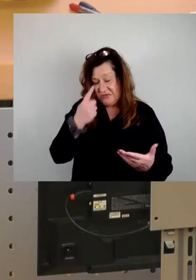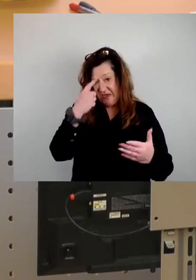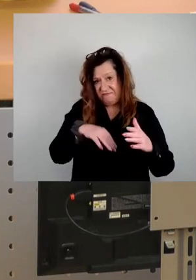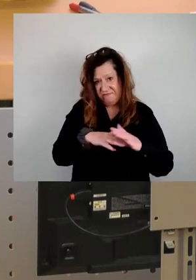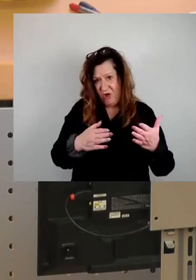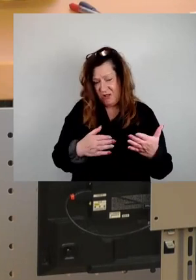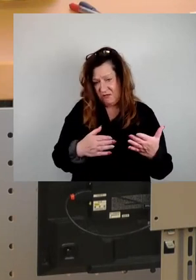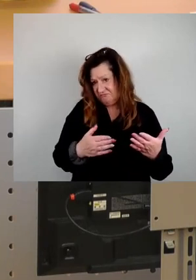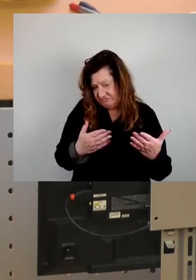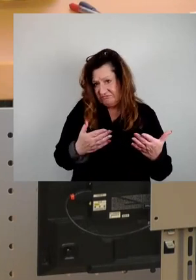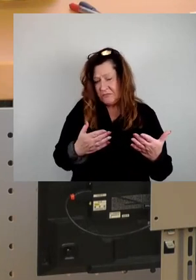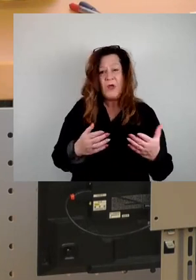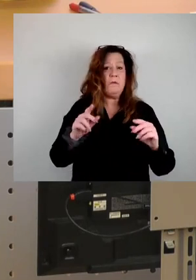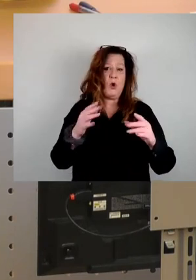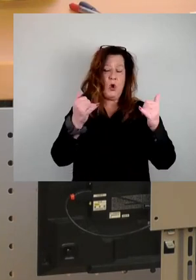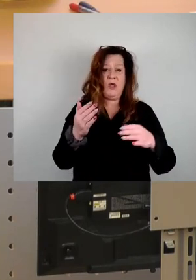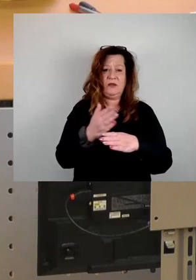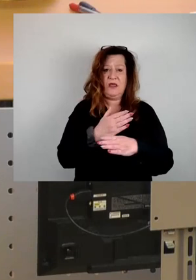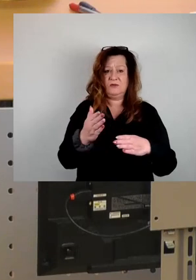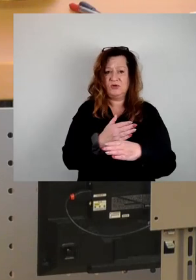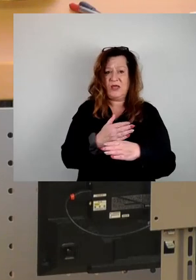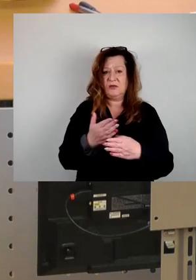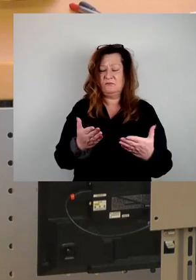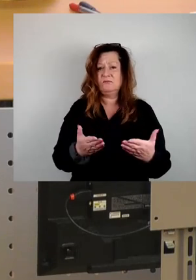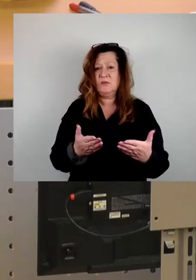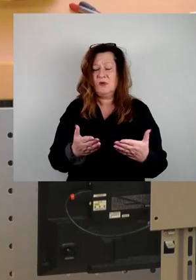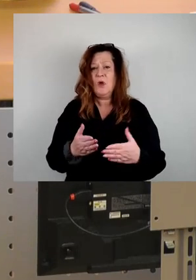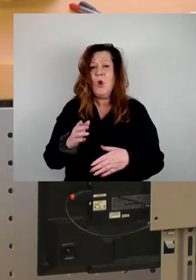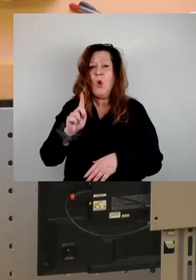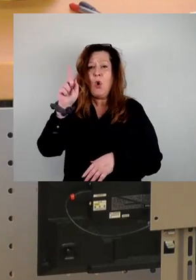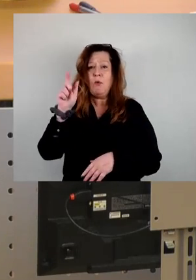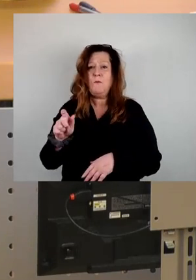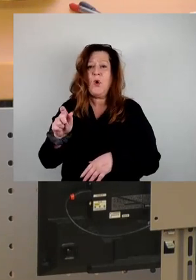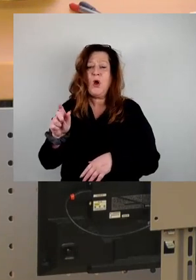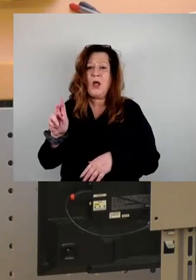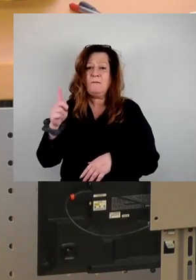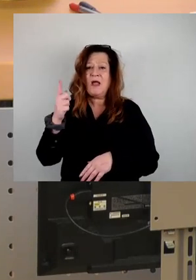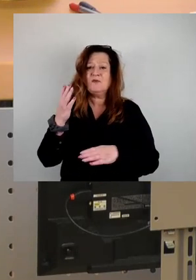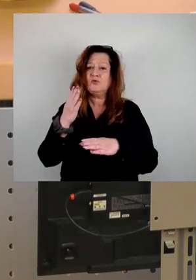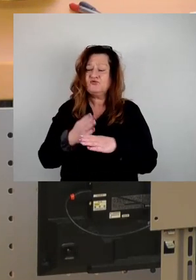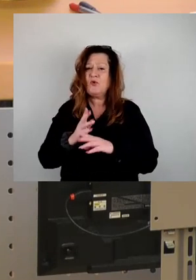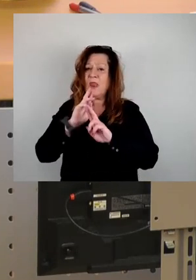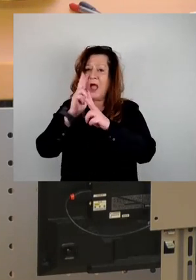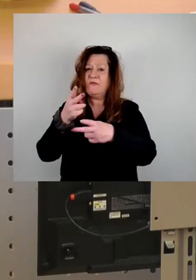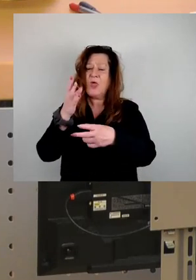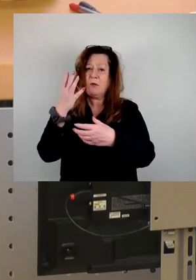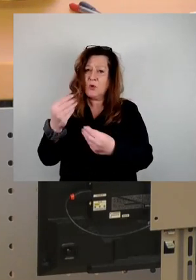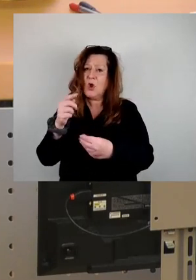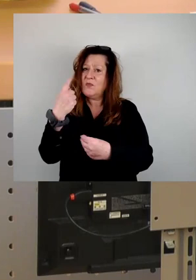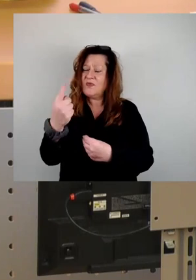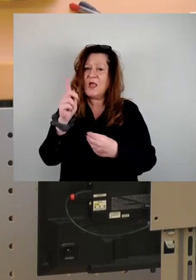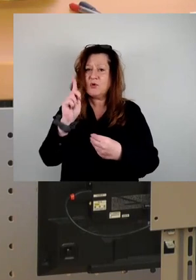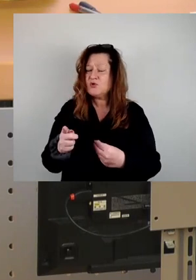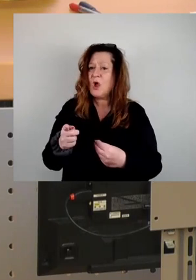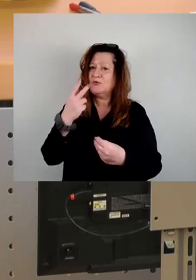Mit unserer Zustimmung zum Antrag wird der Oberbürgermeister beauftragt, die nötigen Schritte zur Planung, Finanzierung und Durchführung zu